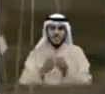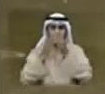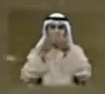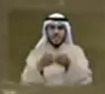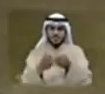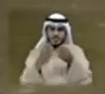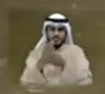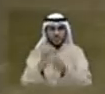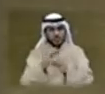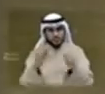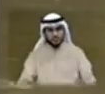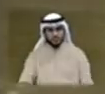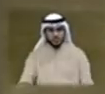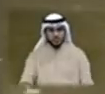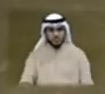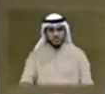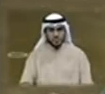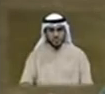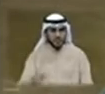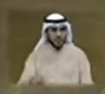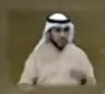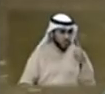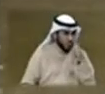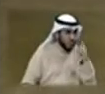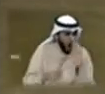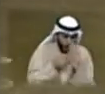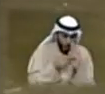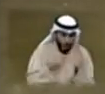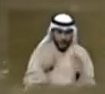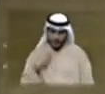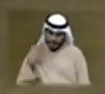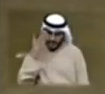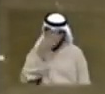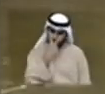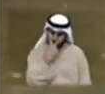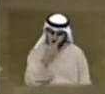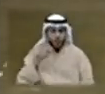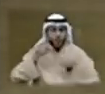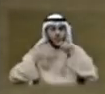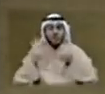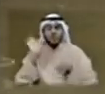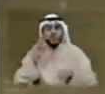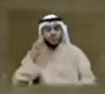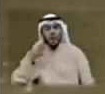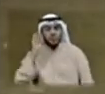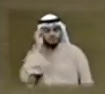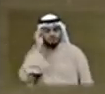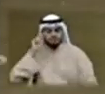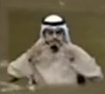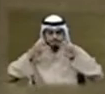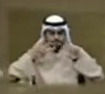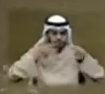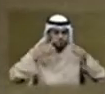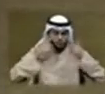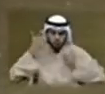الهيدروليكا. أول شيء سويناه نحن طلعنا الموقع على أساس أن نفهم شنو المشكلة أو وين صاير المشكلة بالضبط، فأخذنا